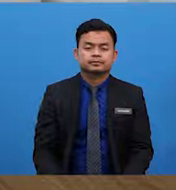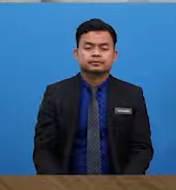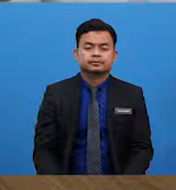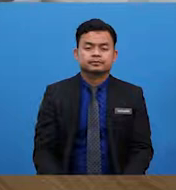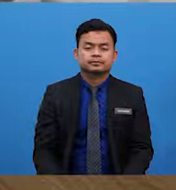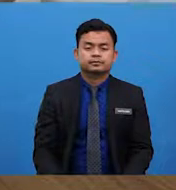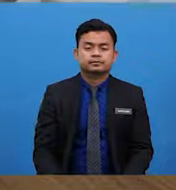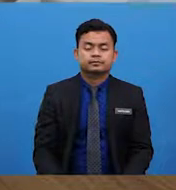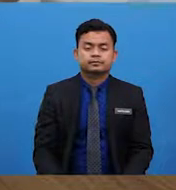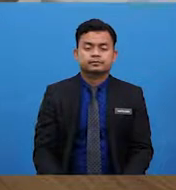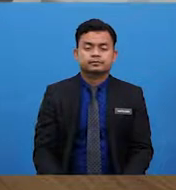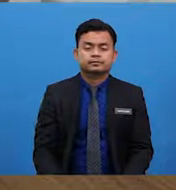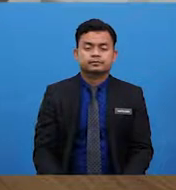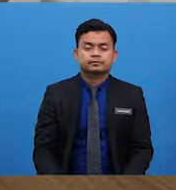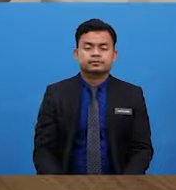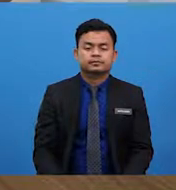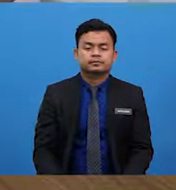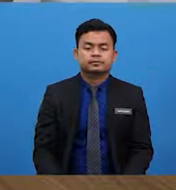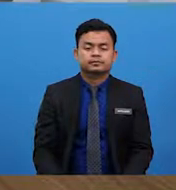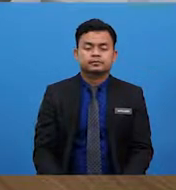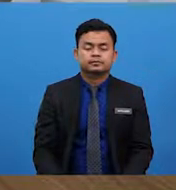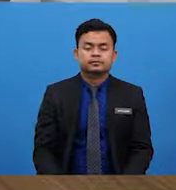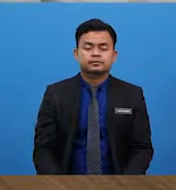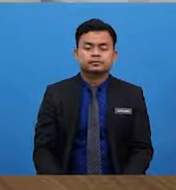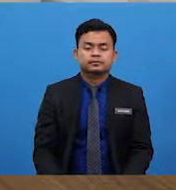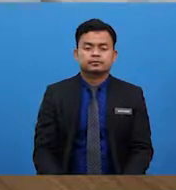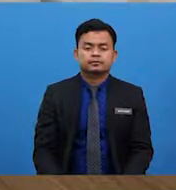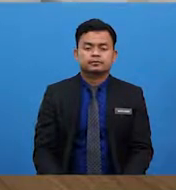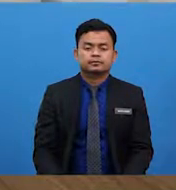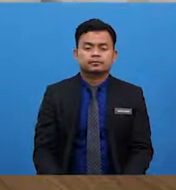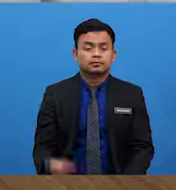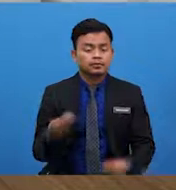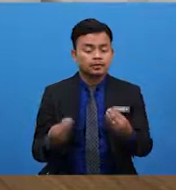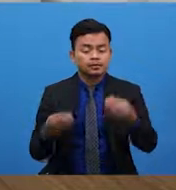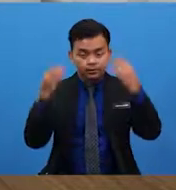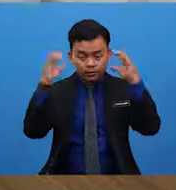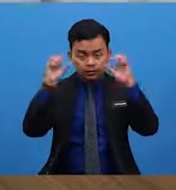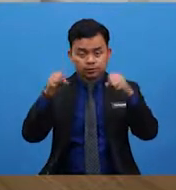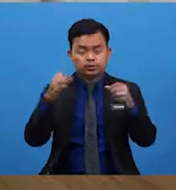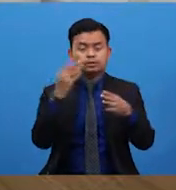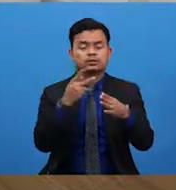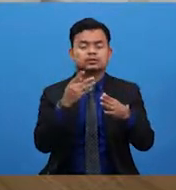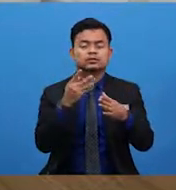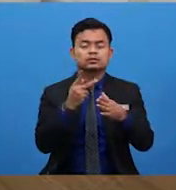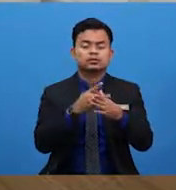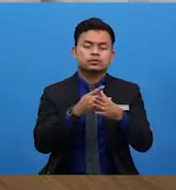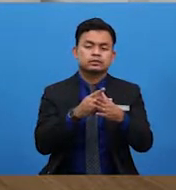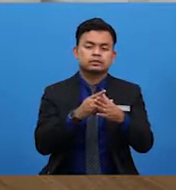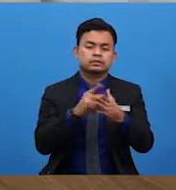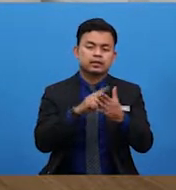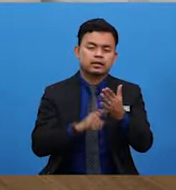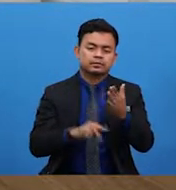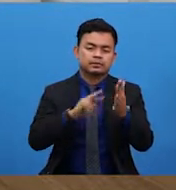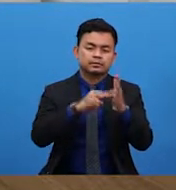keras pada perkataan nilai disebutkan tadi itu mungkin cukup di kongsikan apa sebenarnya istilah nilai yang dipakai